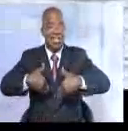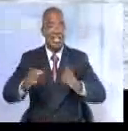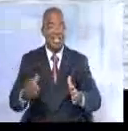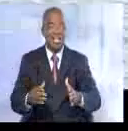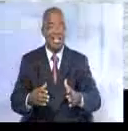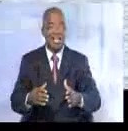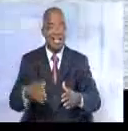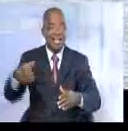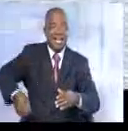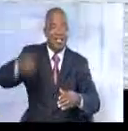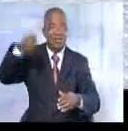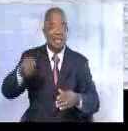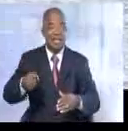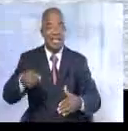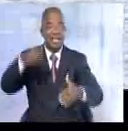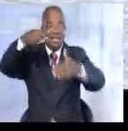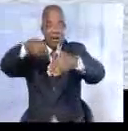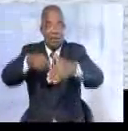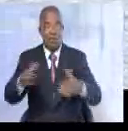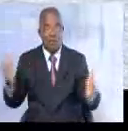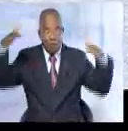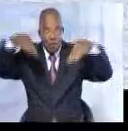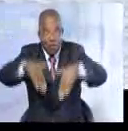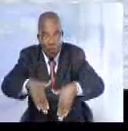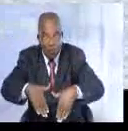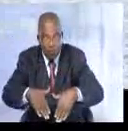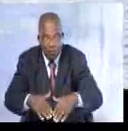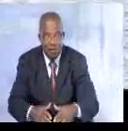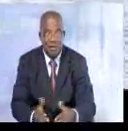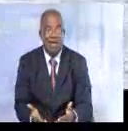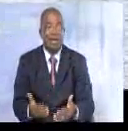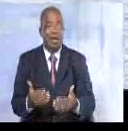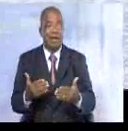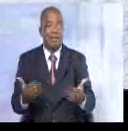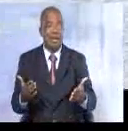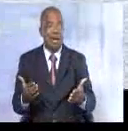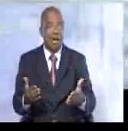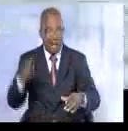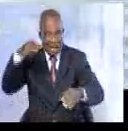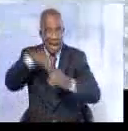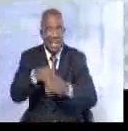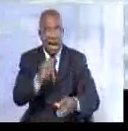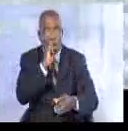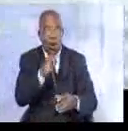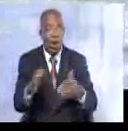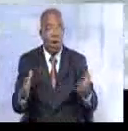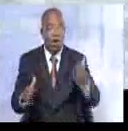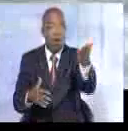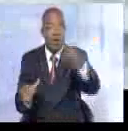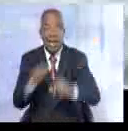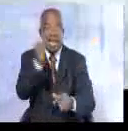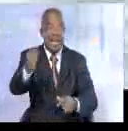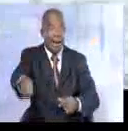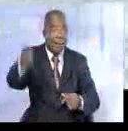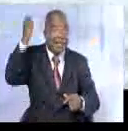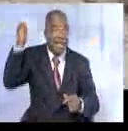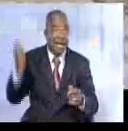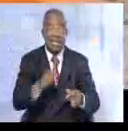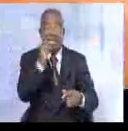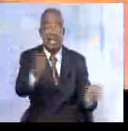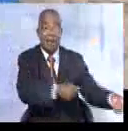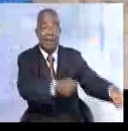16 poissons. La pêche n'a plus de secret pour ce jeune homme de 15 ans. Contrairement aux autres pêcheurs qui utilisent des filets, des cannes à pêche ou bien